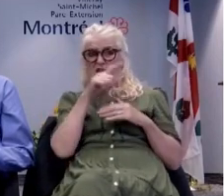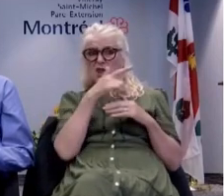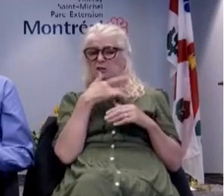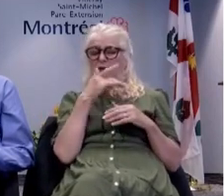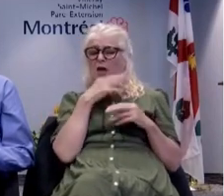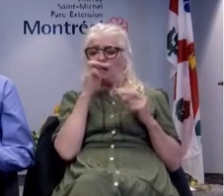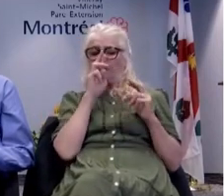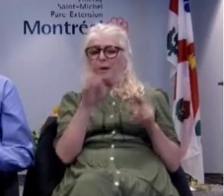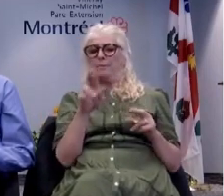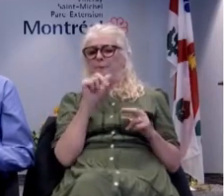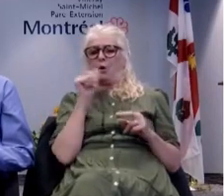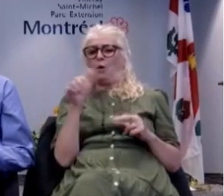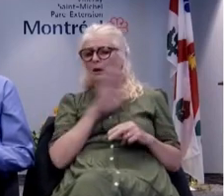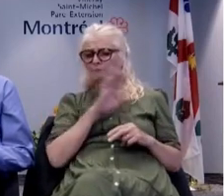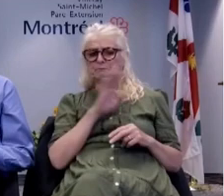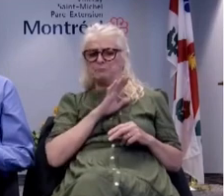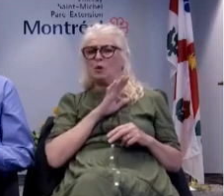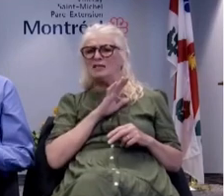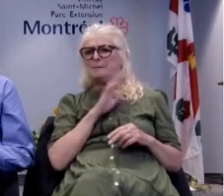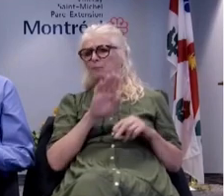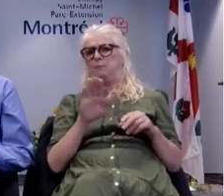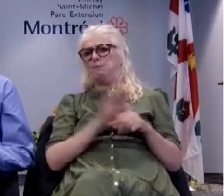irrespectueux de votre part, de la ville,